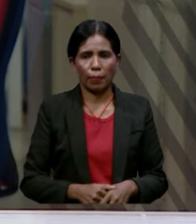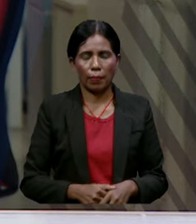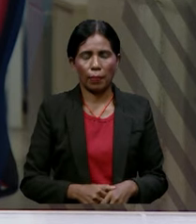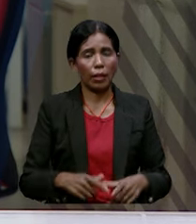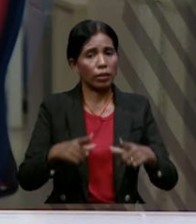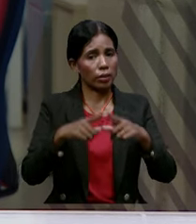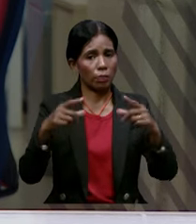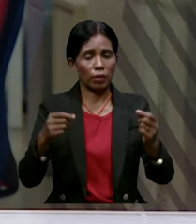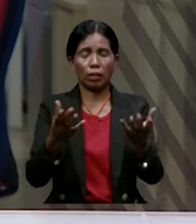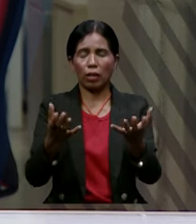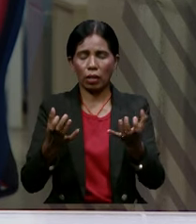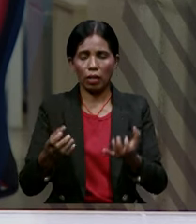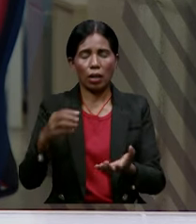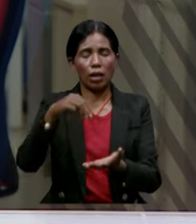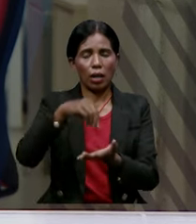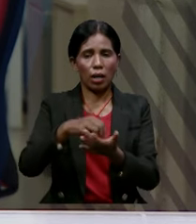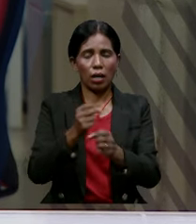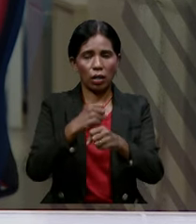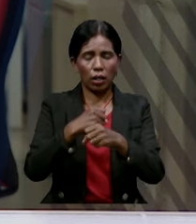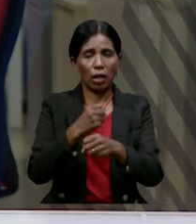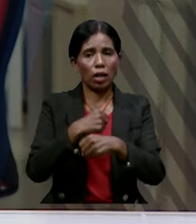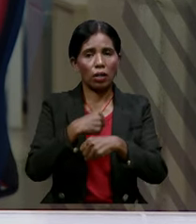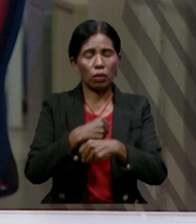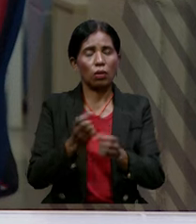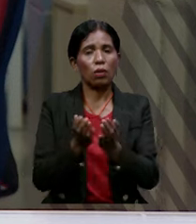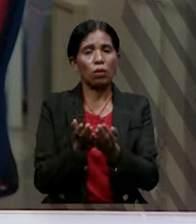Jepang hakarak hari fabrika roh iha Timor Leste.